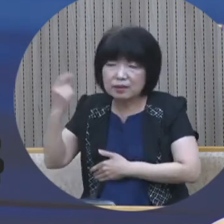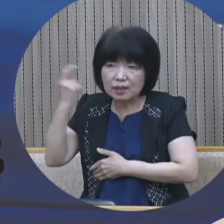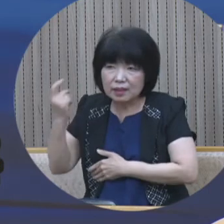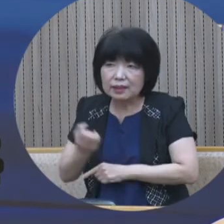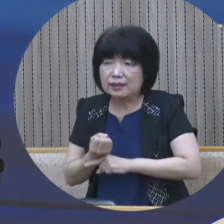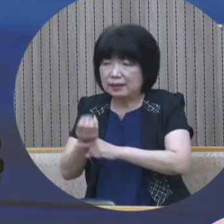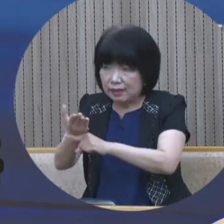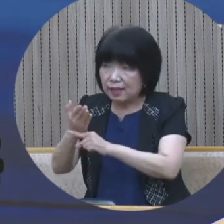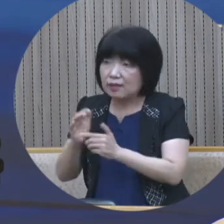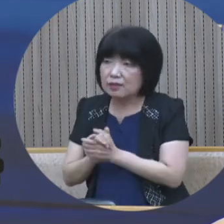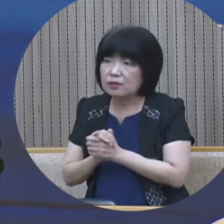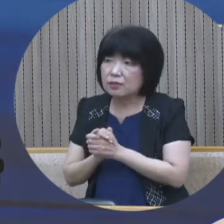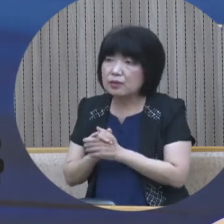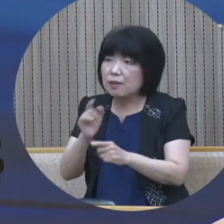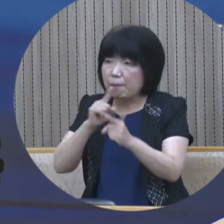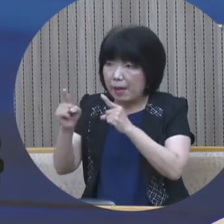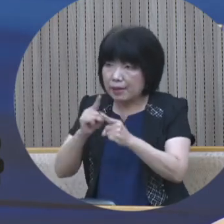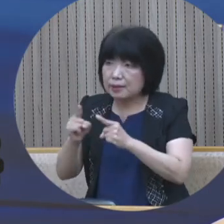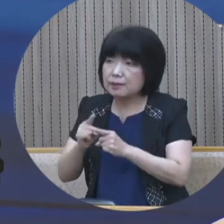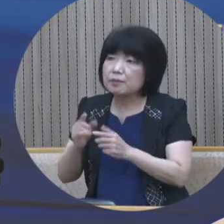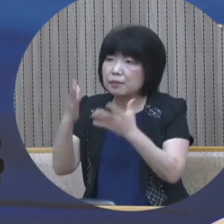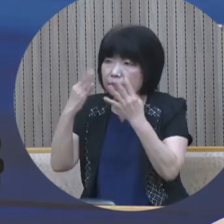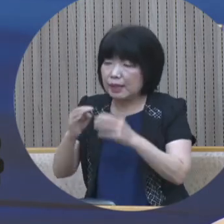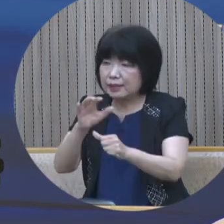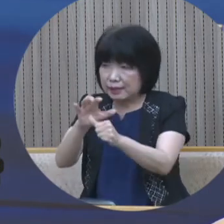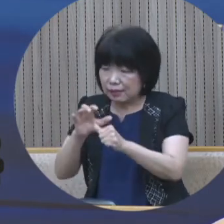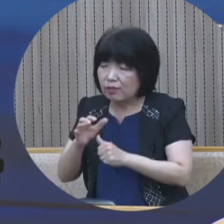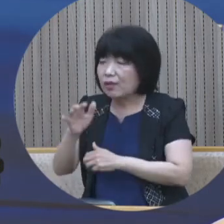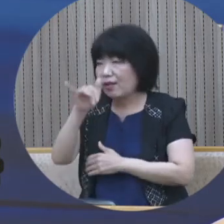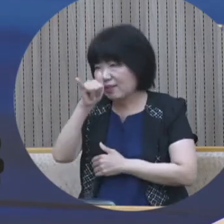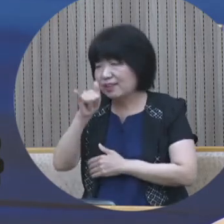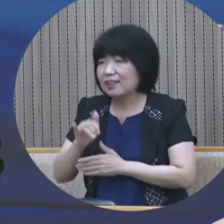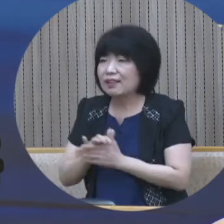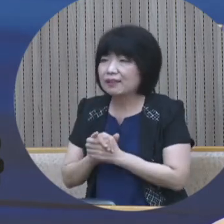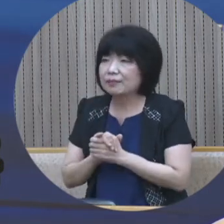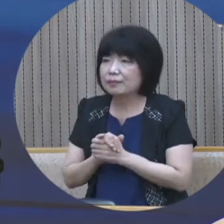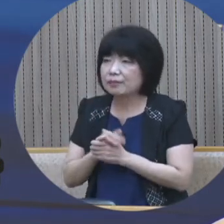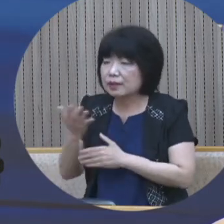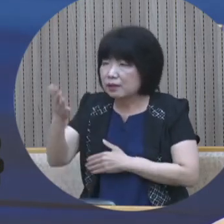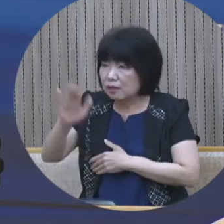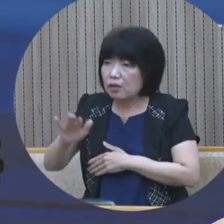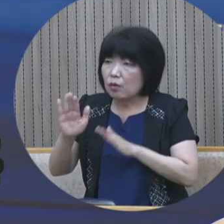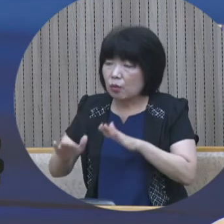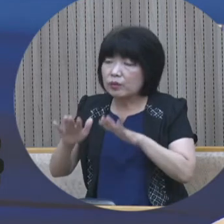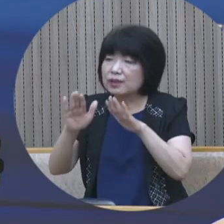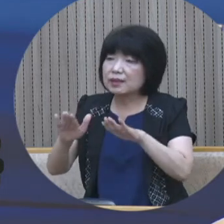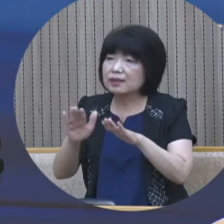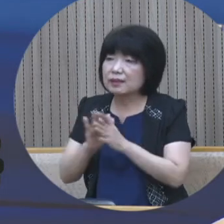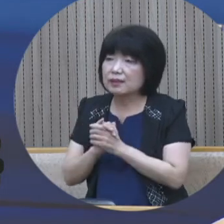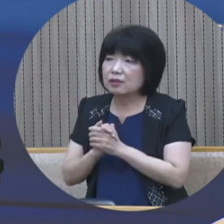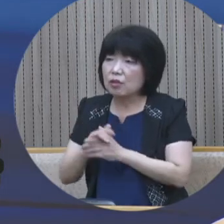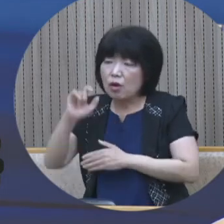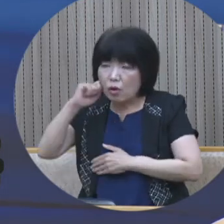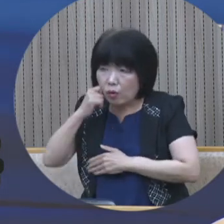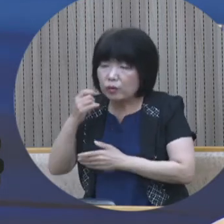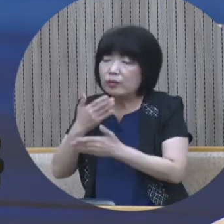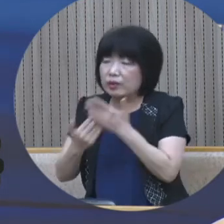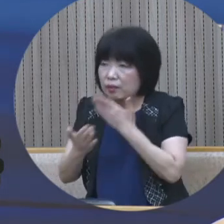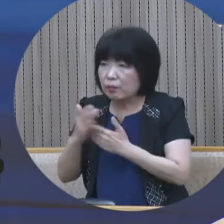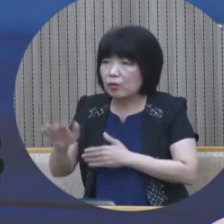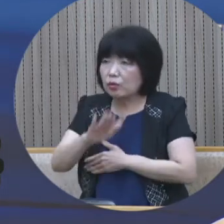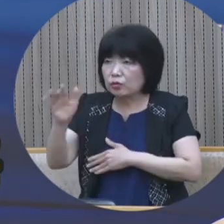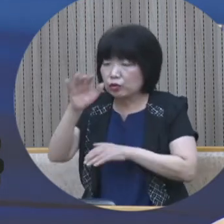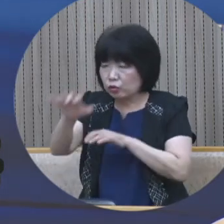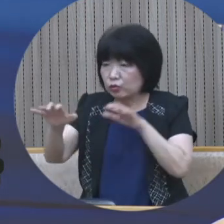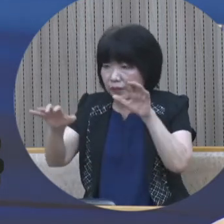복음을 전하는 그런 말씀으로 많이 인용을 하곤 합니다. 그렇지만 오늘은 어려움을 당한 우리